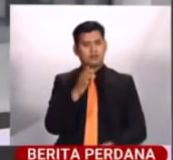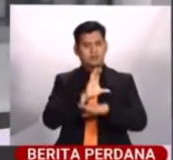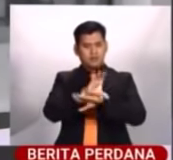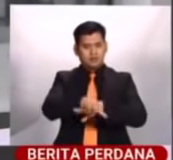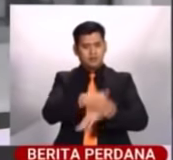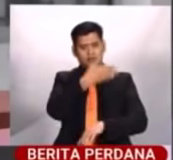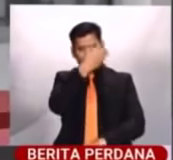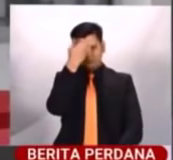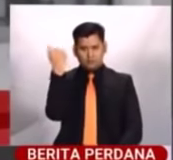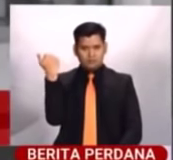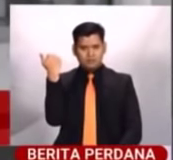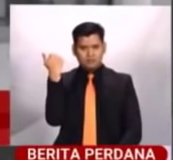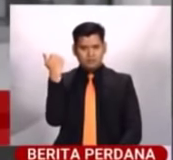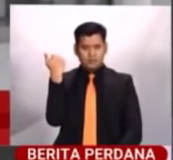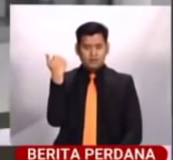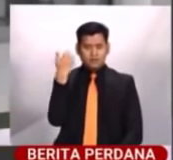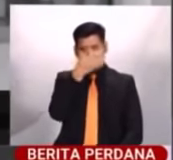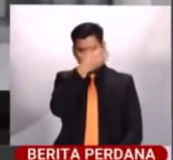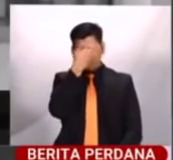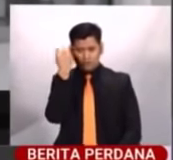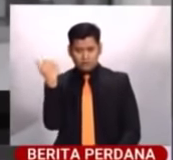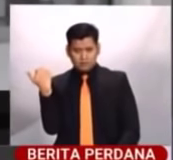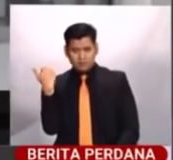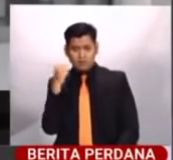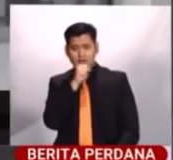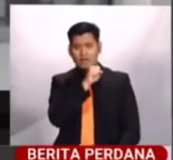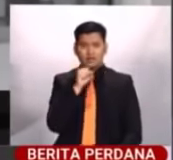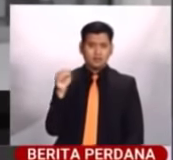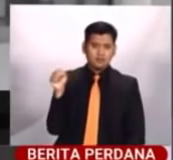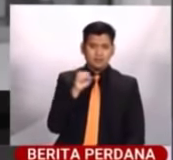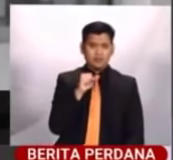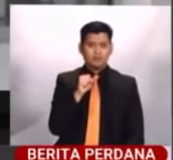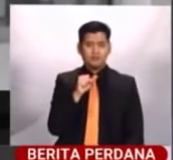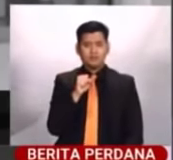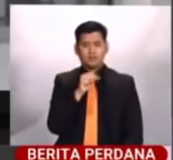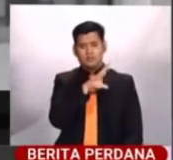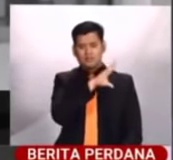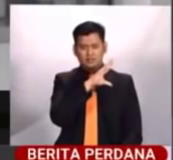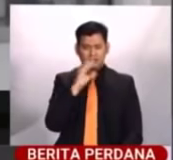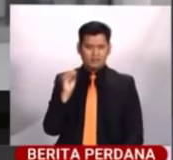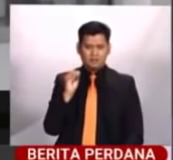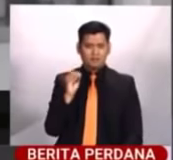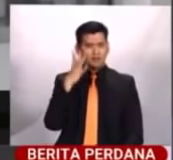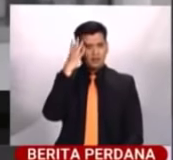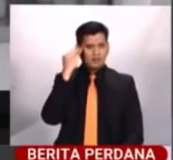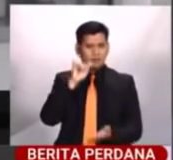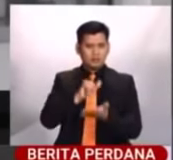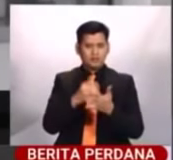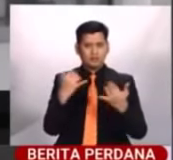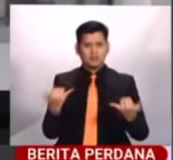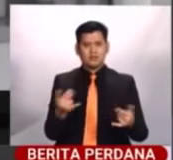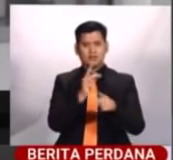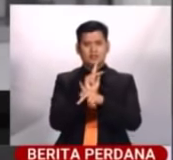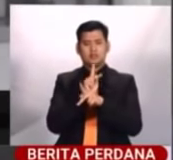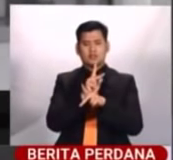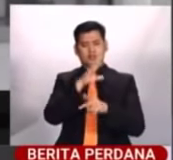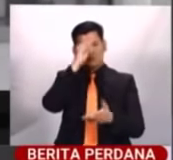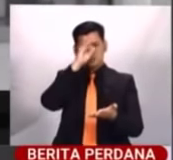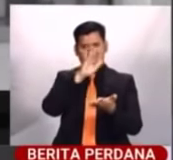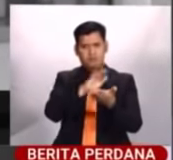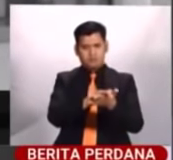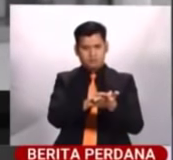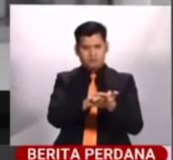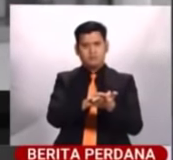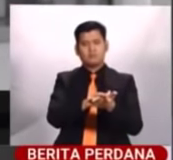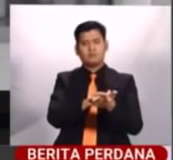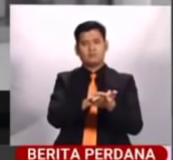Ratu dandut 80-an yang terkenal dengan lagu dandut reggae dan kerana pengalaman itu, kini dijaga suaminya Unku